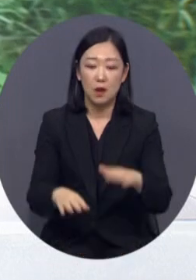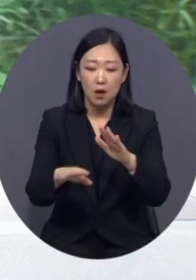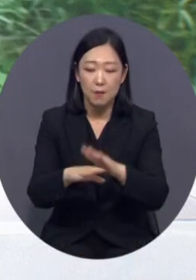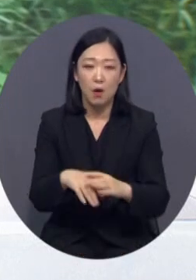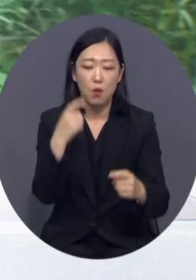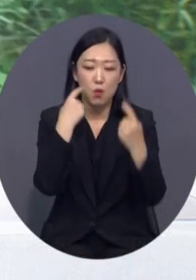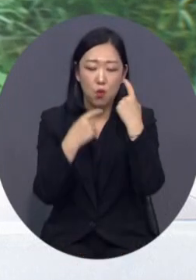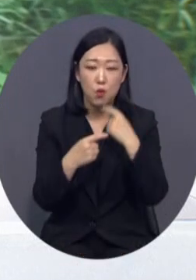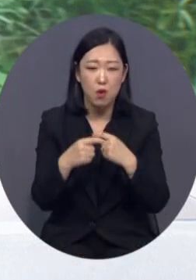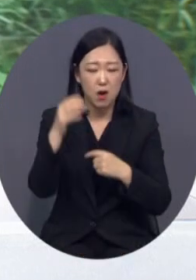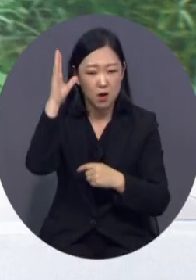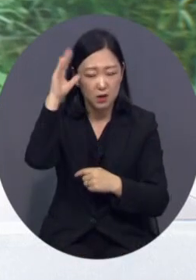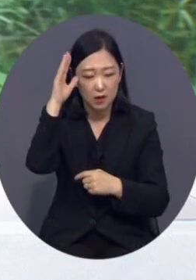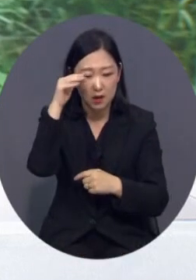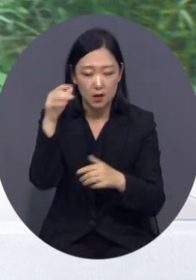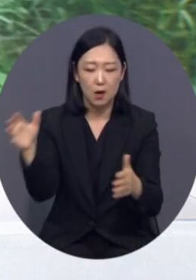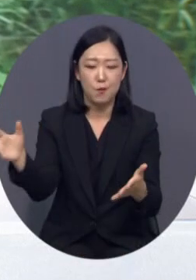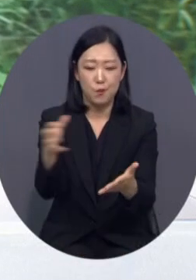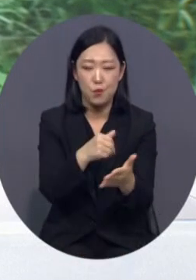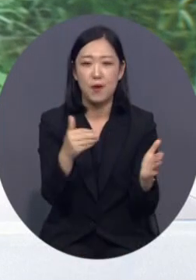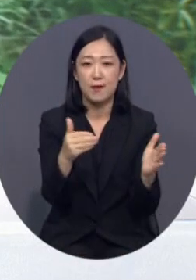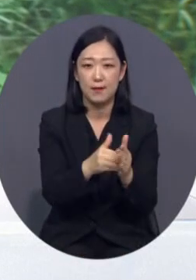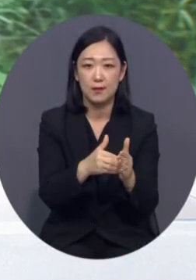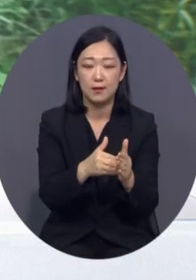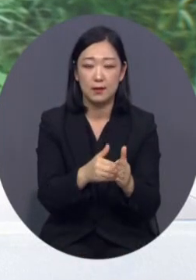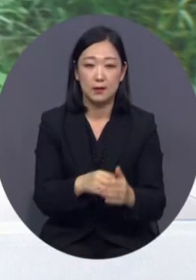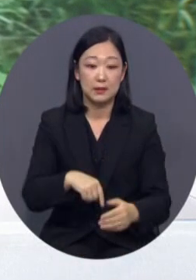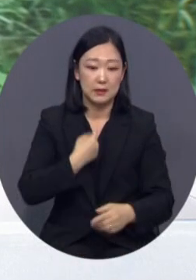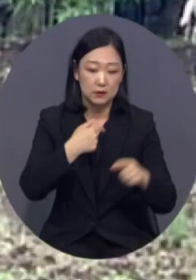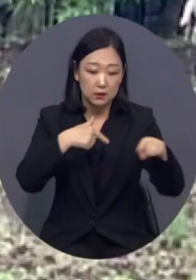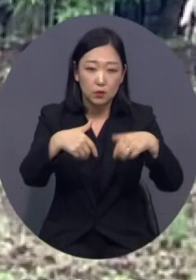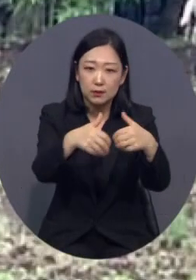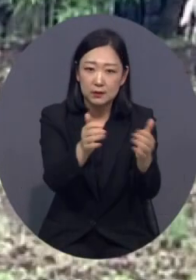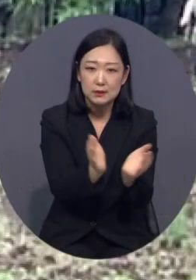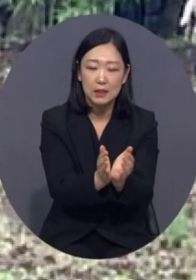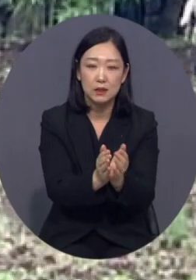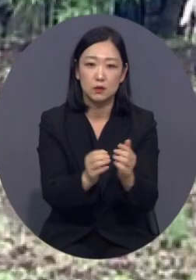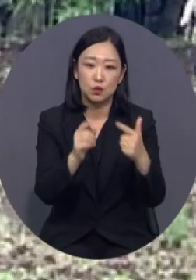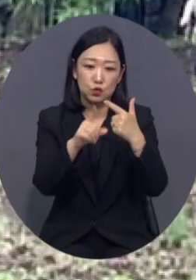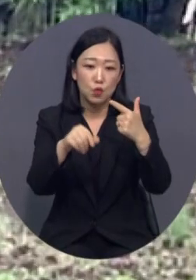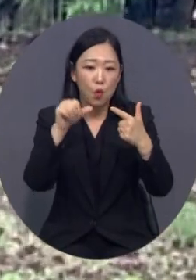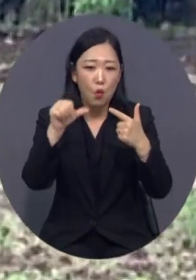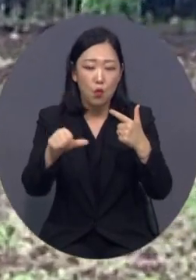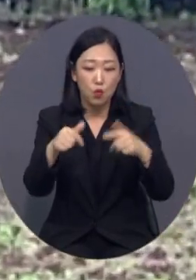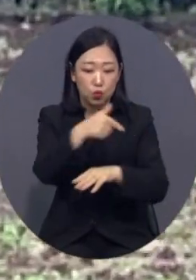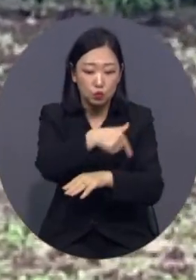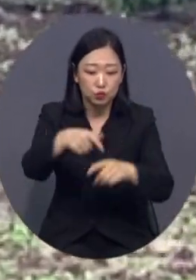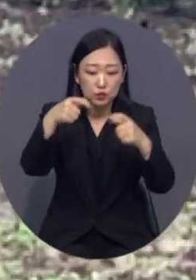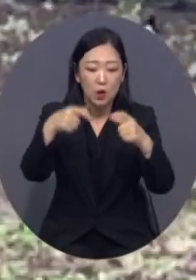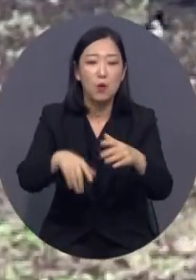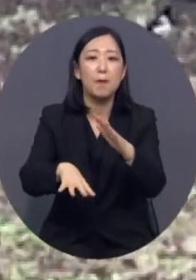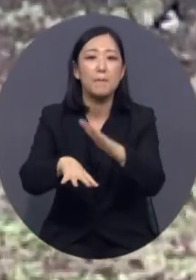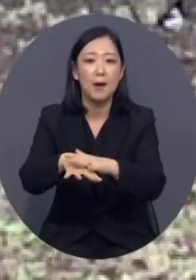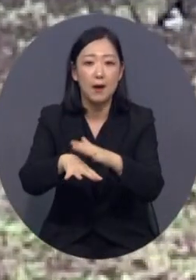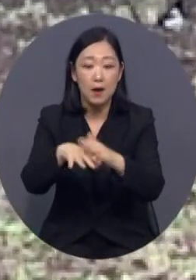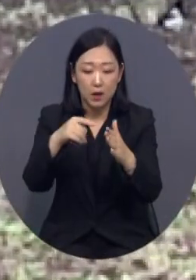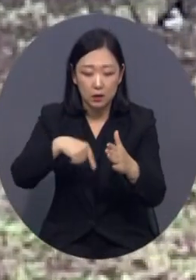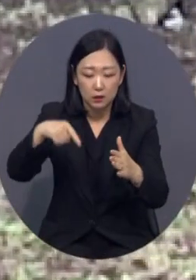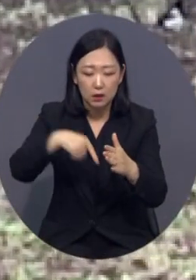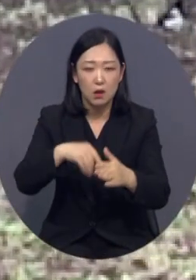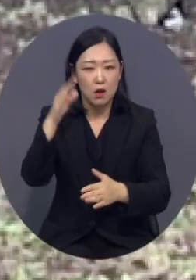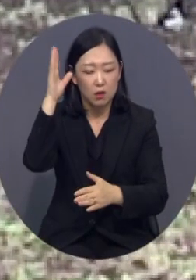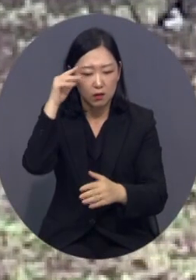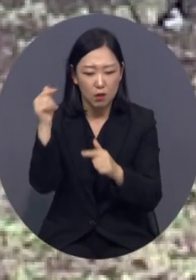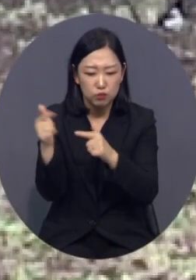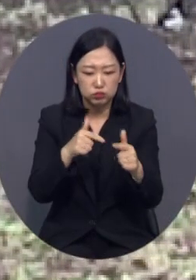농작물을 훼손한 들깨 무리가 포획됐습니다 제주도 자치경찰 따른 지난 5일 제주시 구좌읍 송당리한 밭에서 들깨